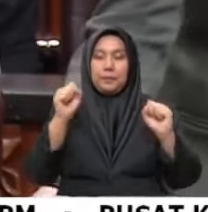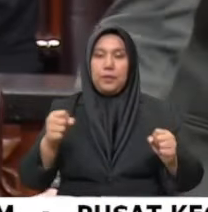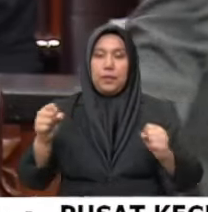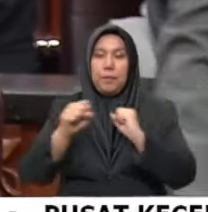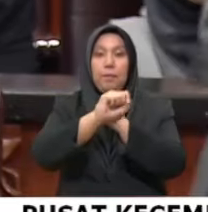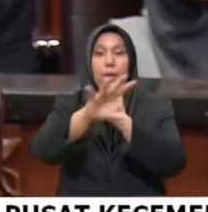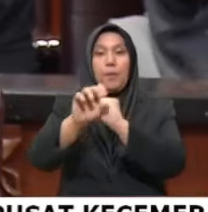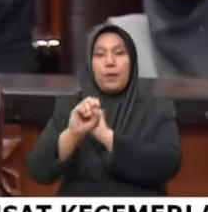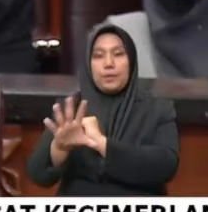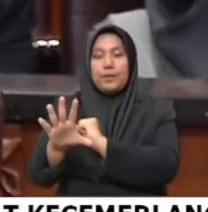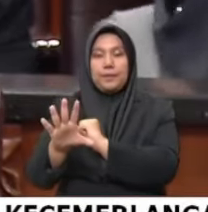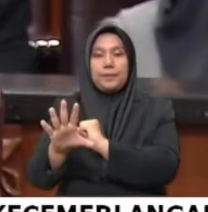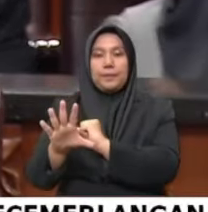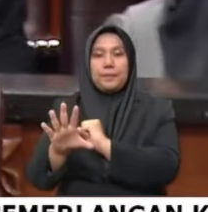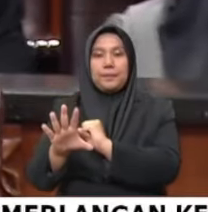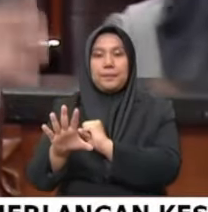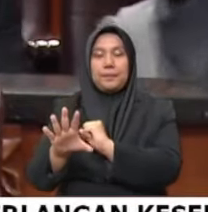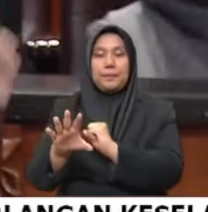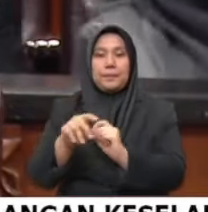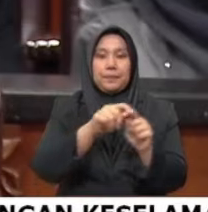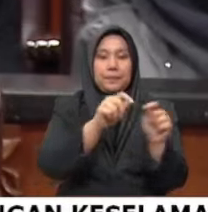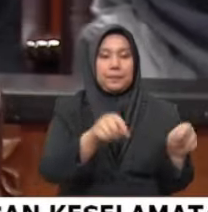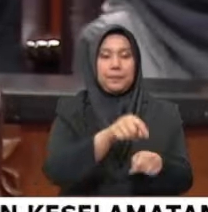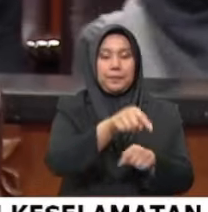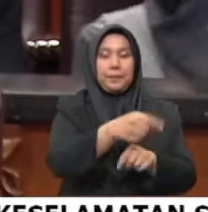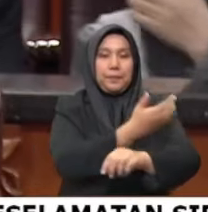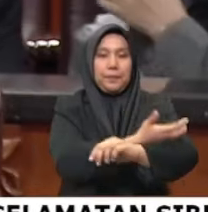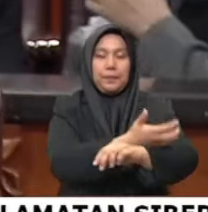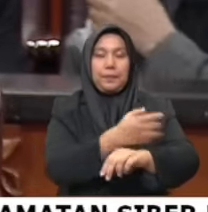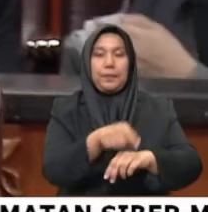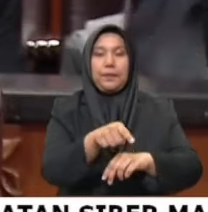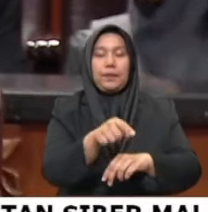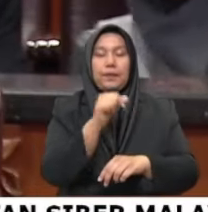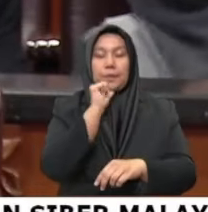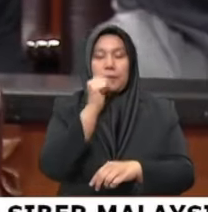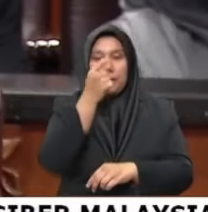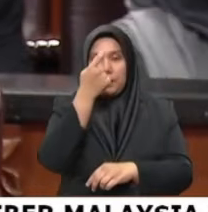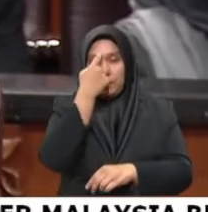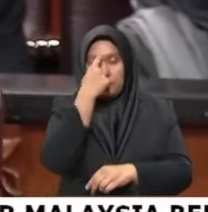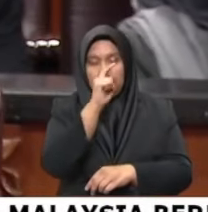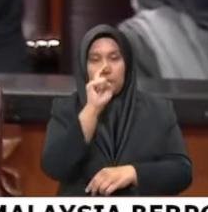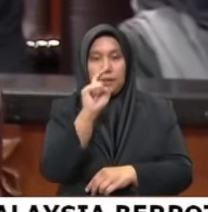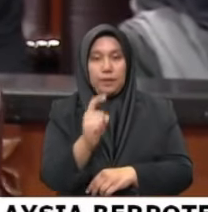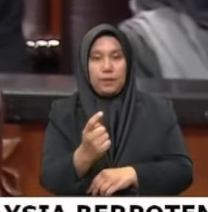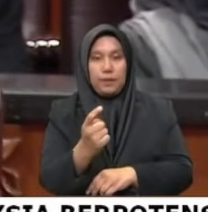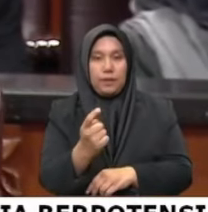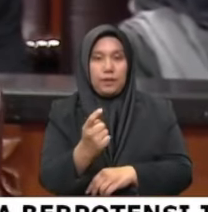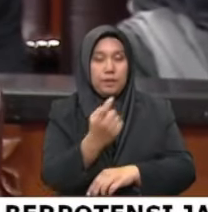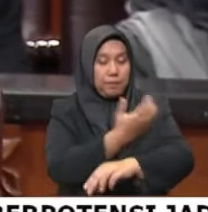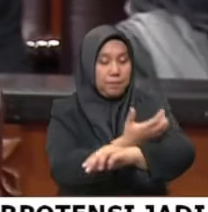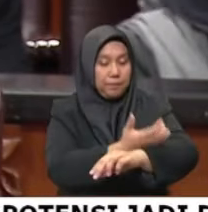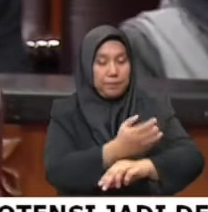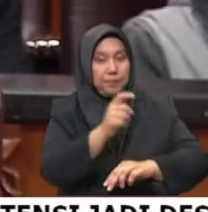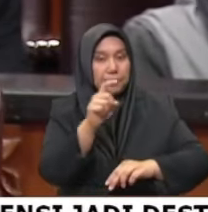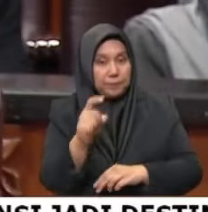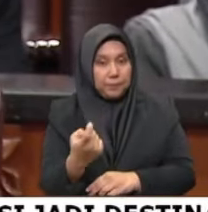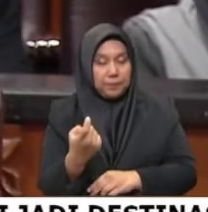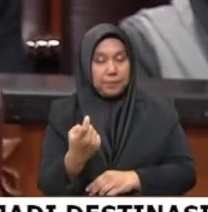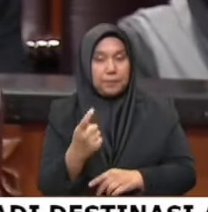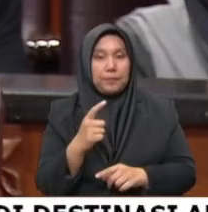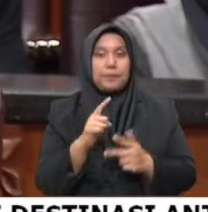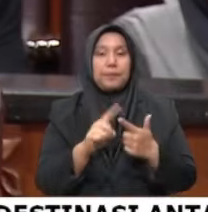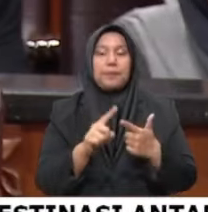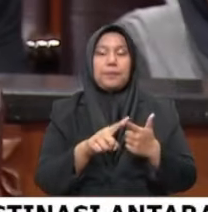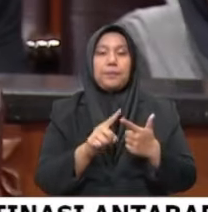mempromosikan tapak warisan ini bukan setakat semata-mata di atas prinsip warisan itu sendiri. Kedua